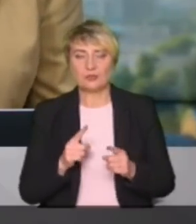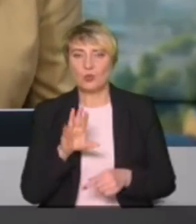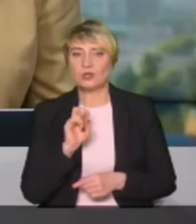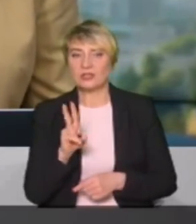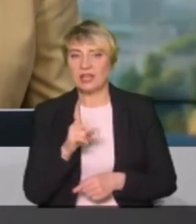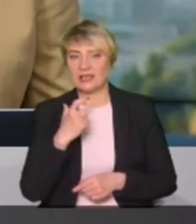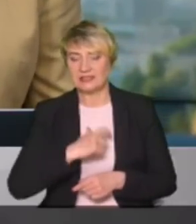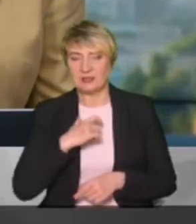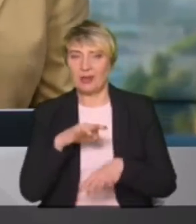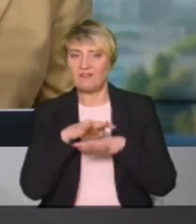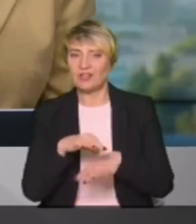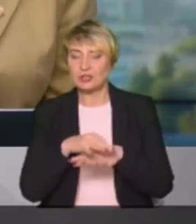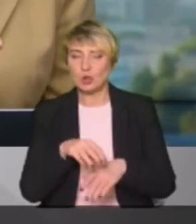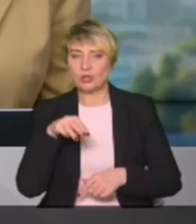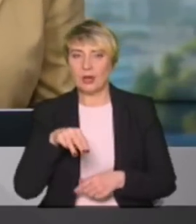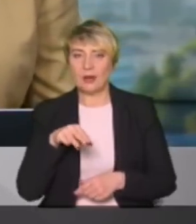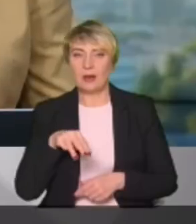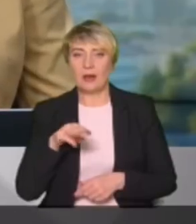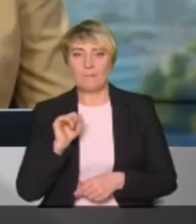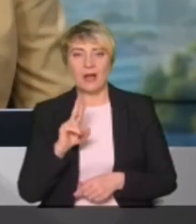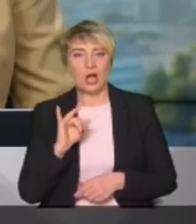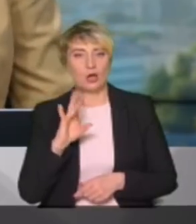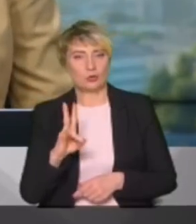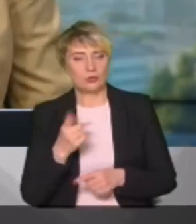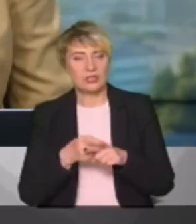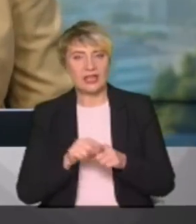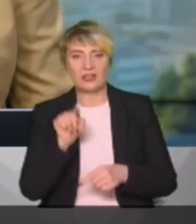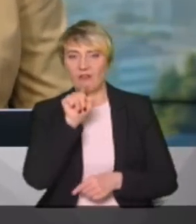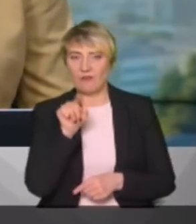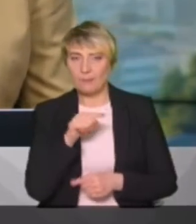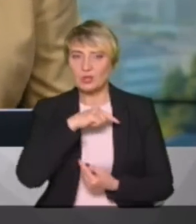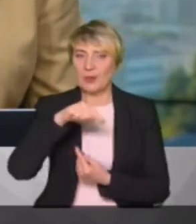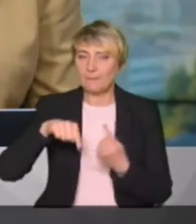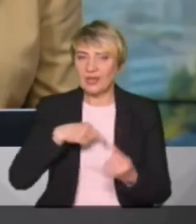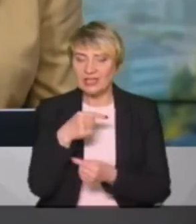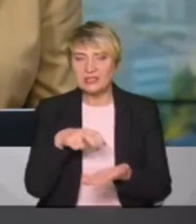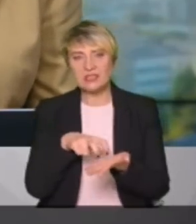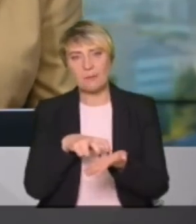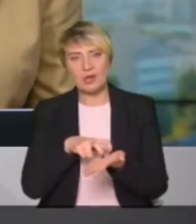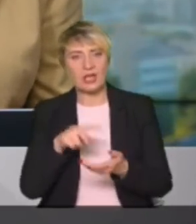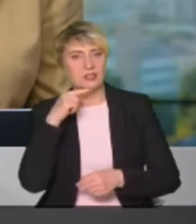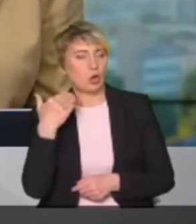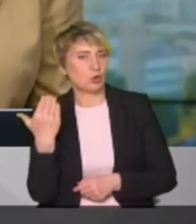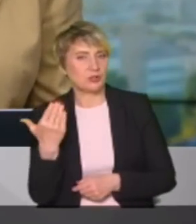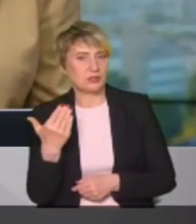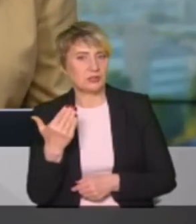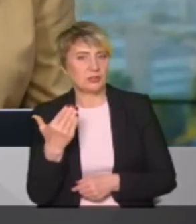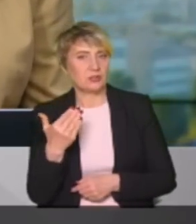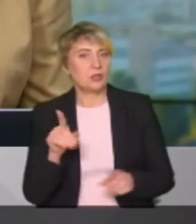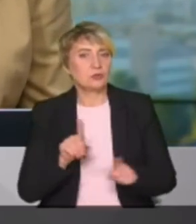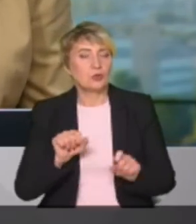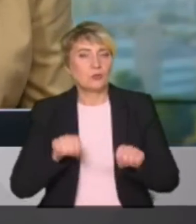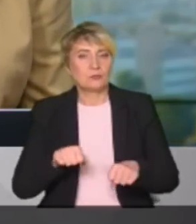ведет Макрон? Это вопрос бизнеса, это вопрос, они боятся Россию. Почему? Что за этим еще может